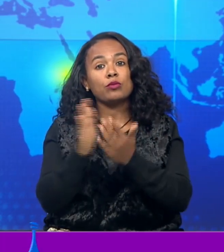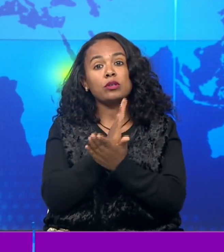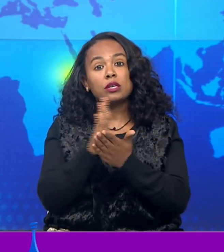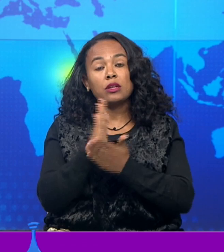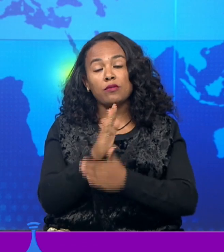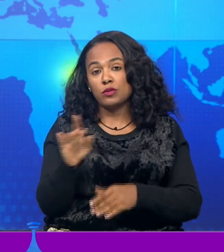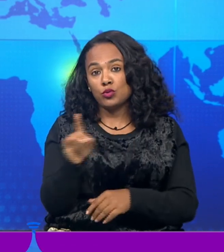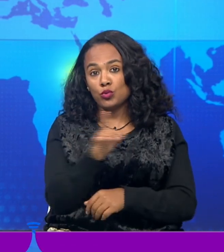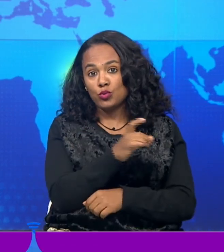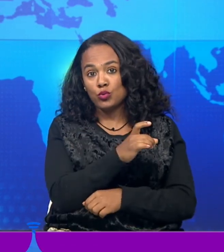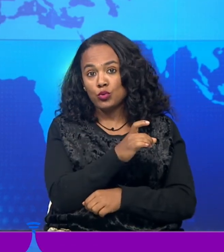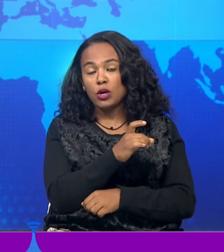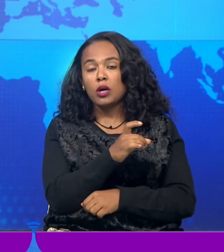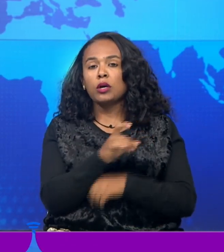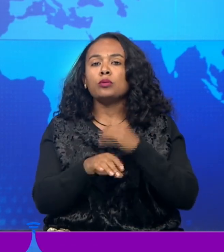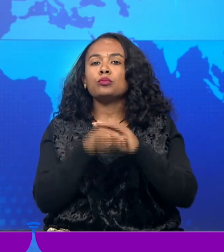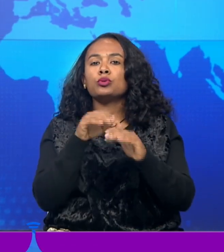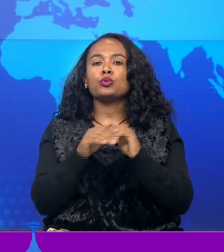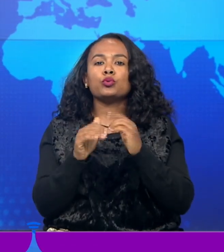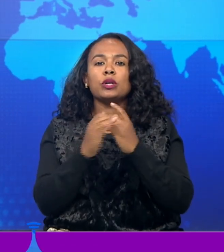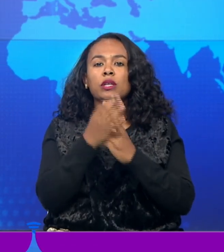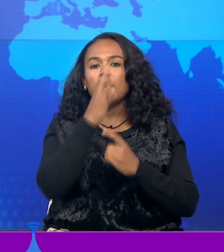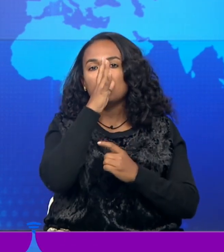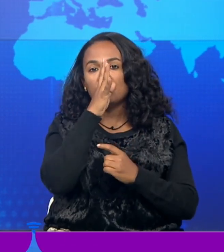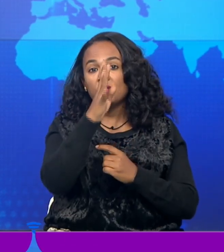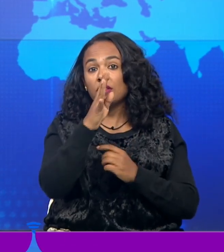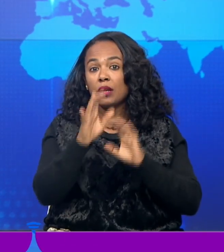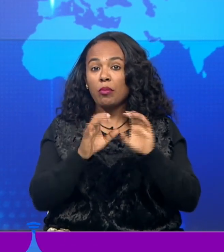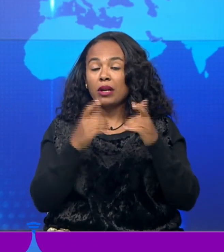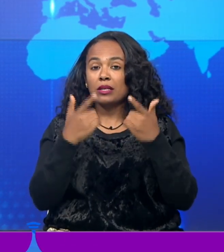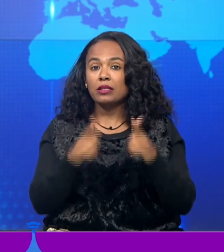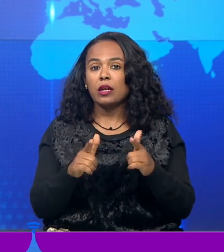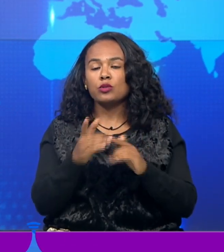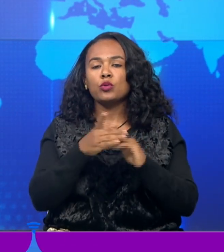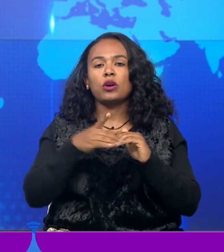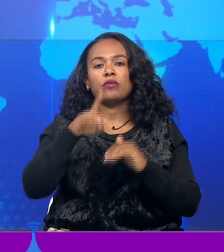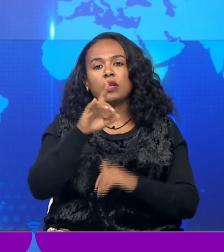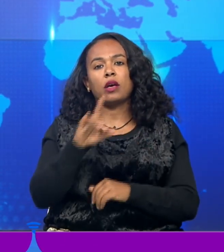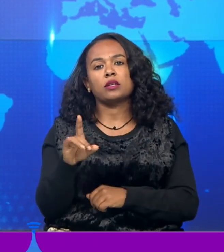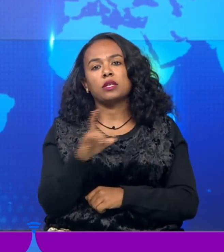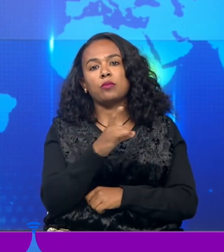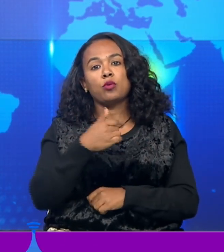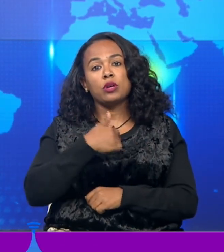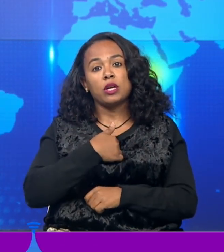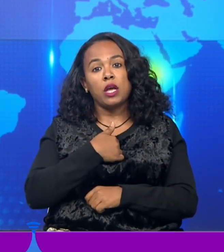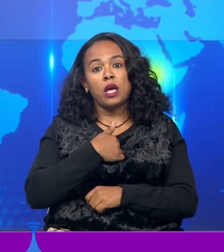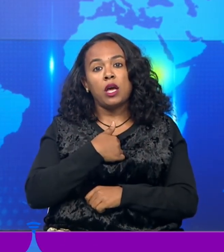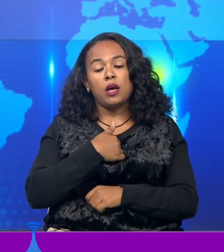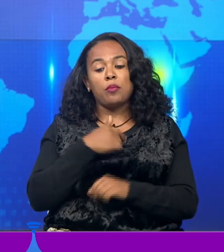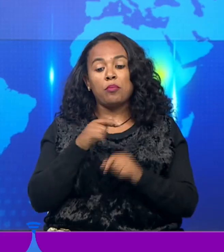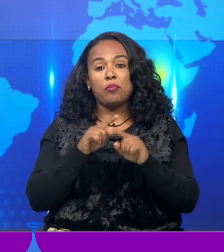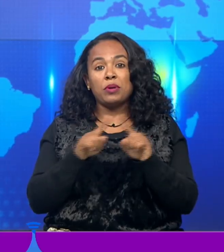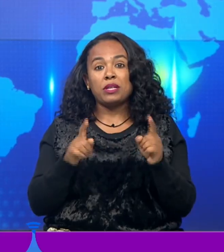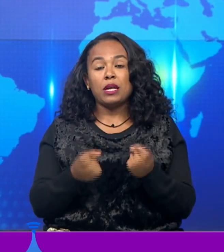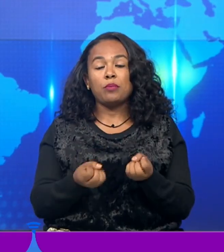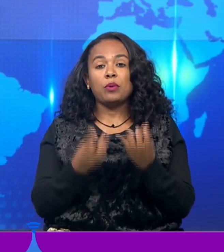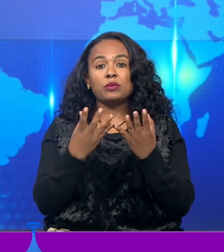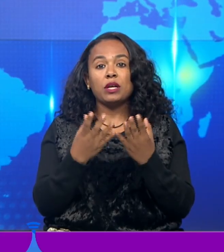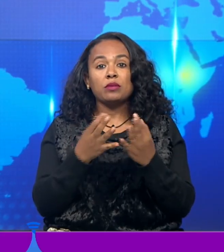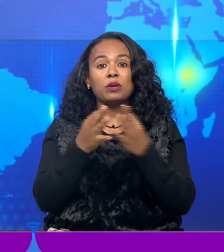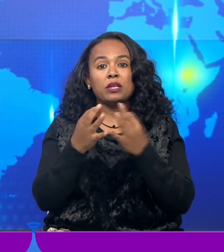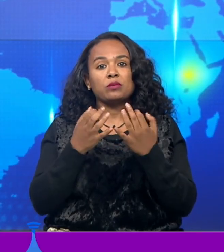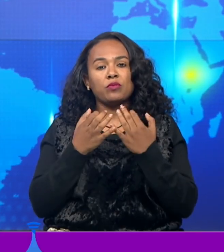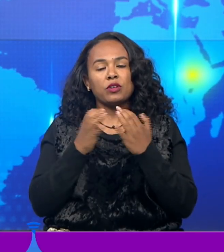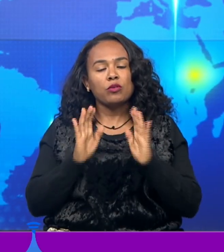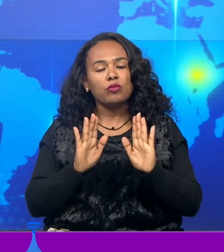ሲሆኑ ምቹ ሁኔታ እንዲፈጠር የማድረግ እድላቸው ከፍተኛ ስለሚሆን እኔ በተለይ በብዛት መግለጽ የምወደው